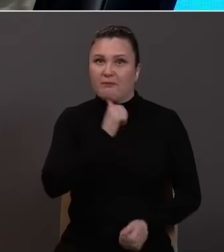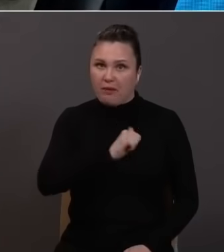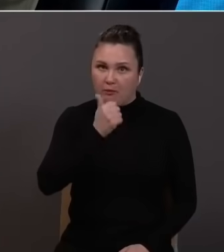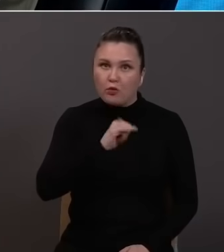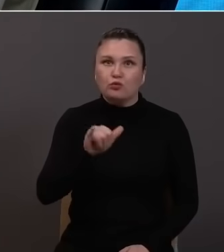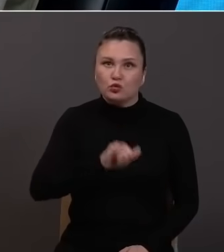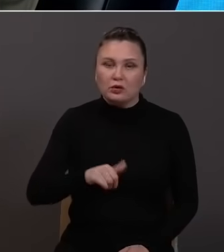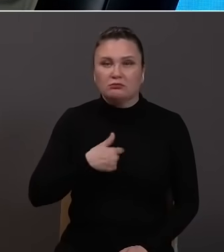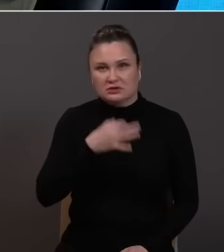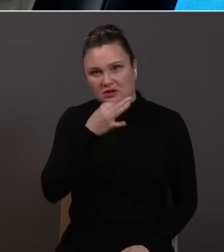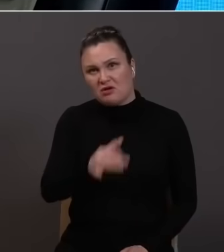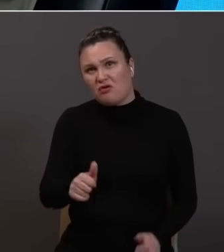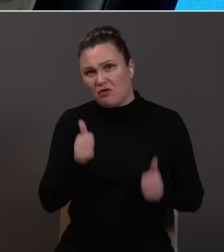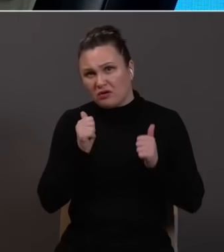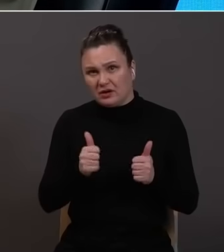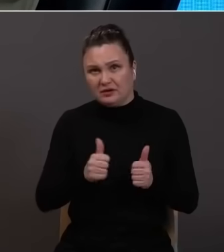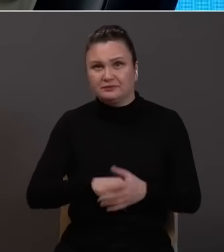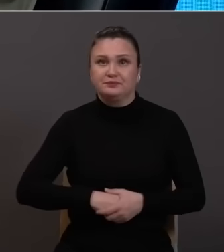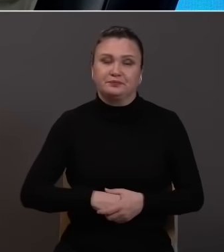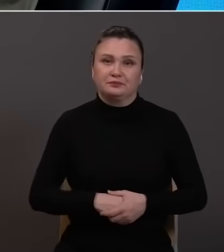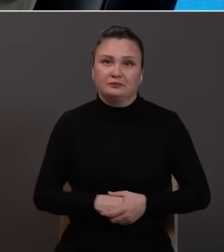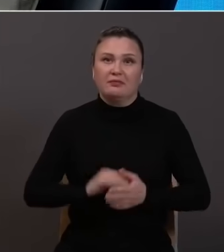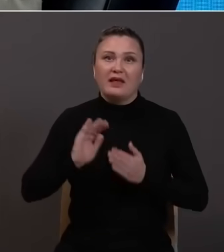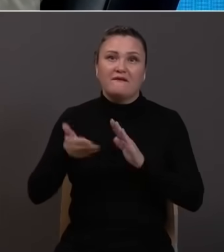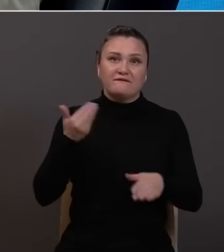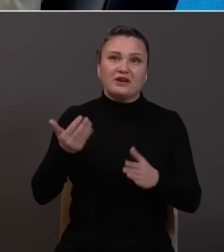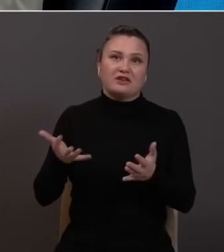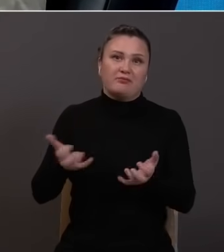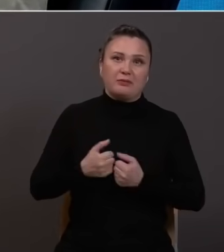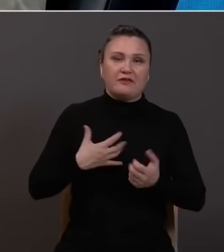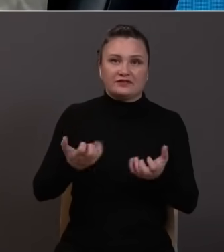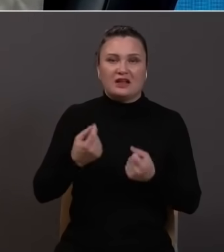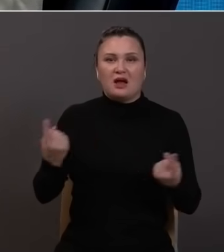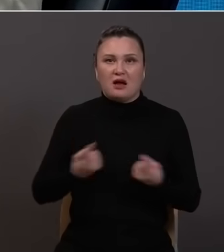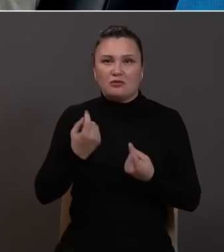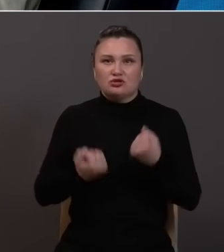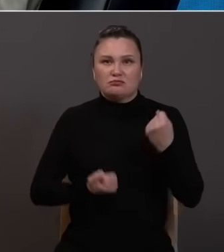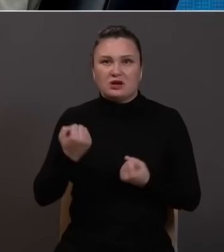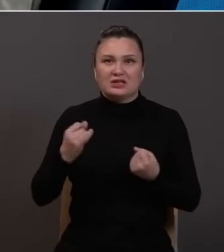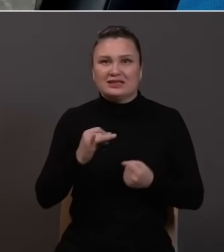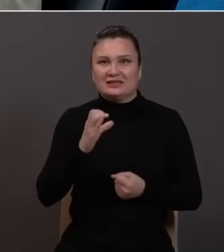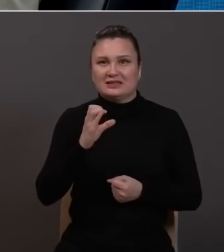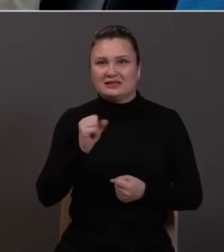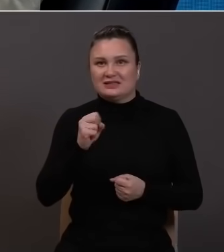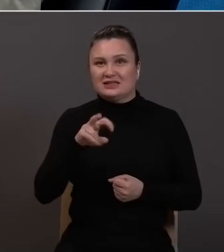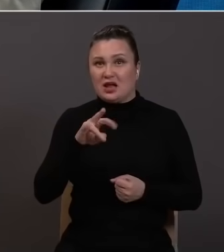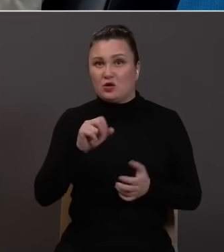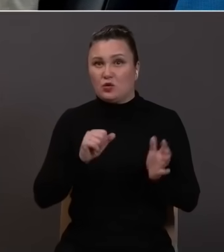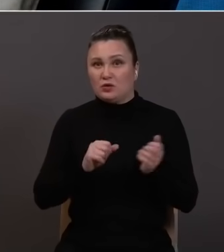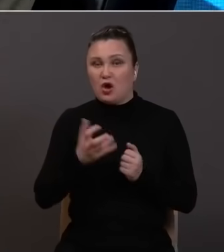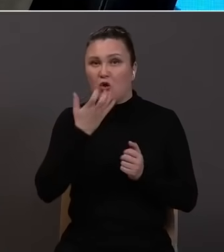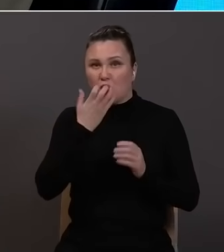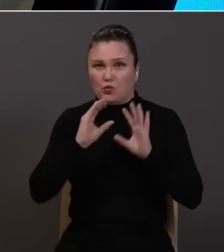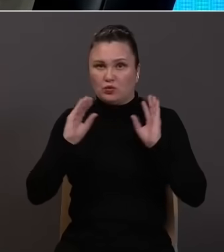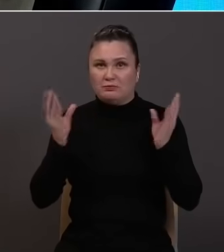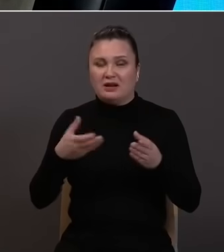попробуйте куда-нибудь. Мы сказали: окей, вызов принят. И мы взяли обычные стоковые машины из салона, и утеплили